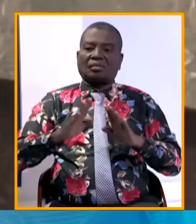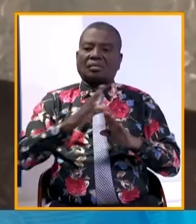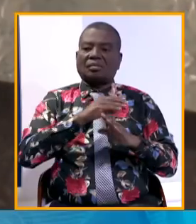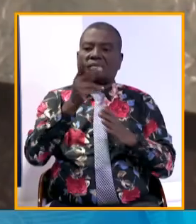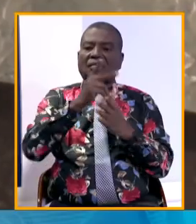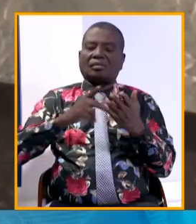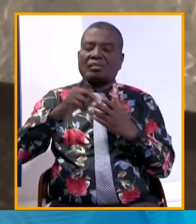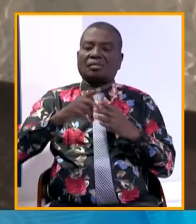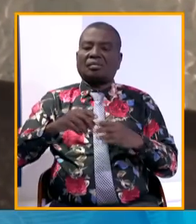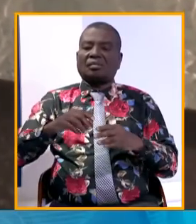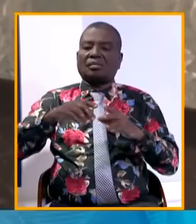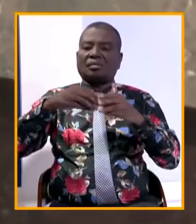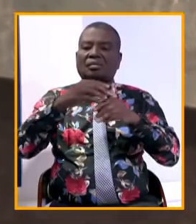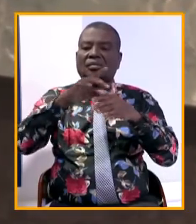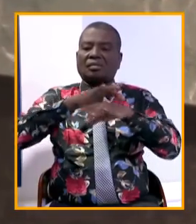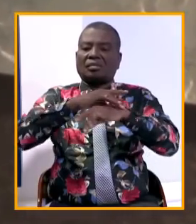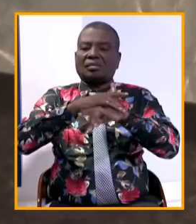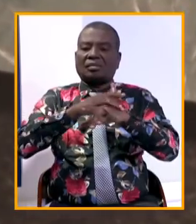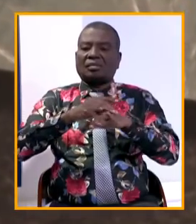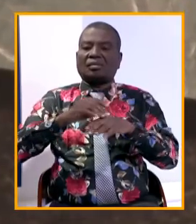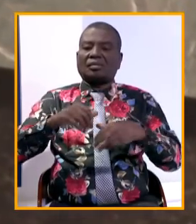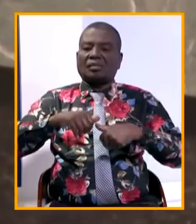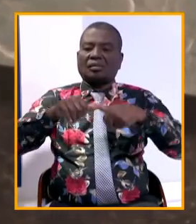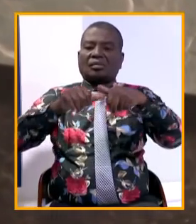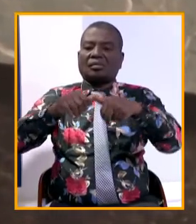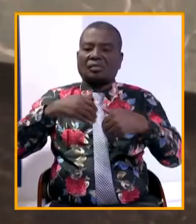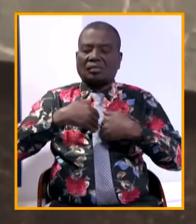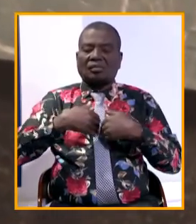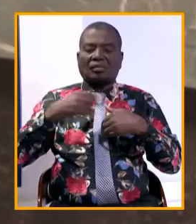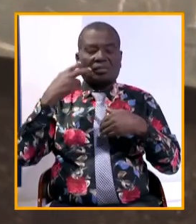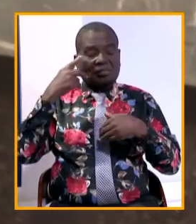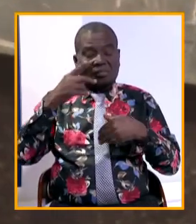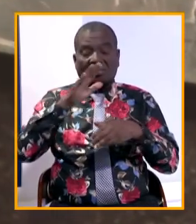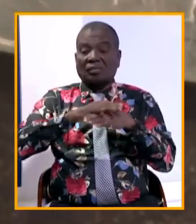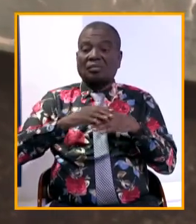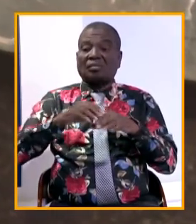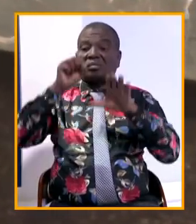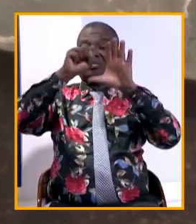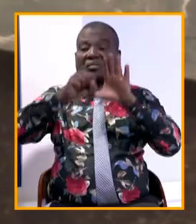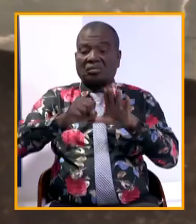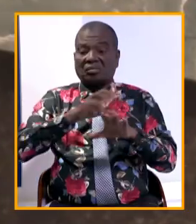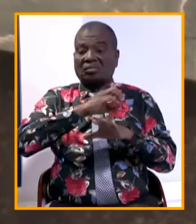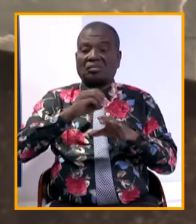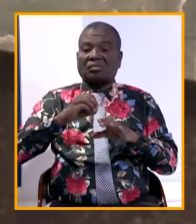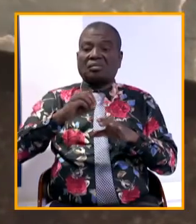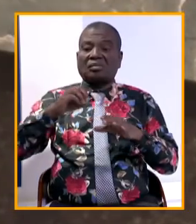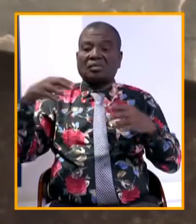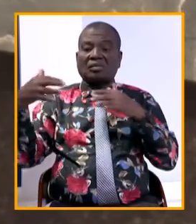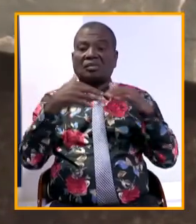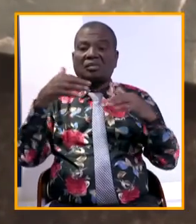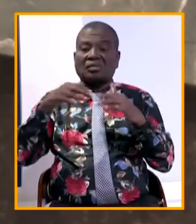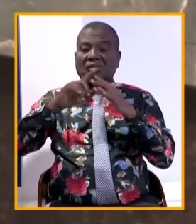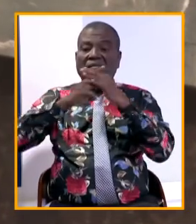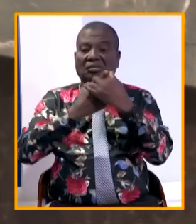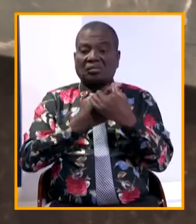de la planète continue d'avoir les yeux rivés sur l'invasion russe en Ukraine. La guerre a déclenché une destruction et des